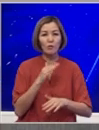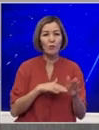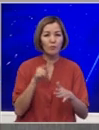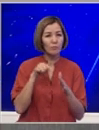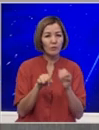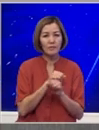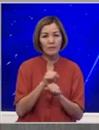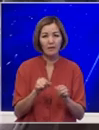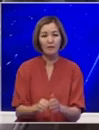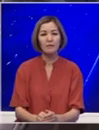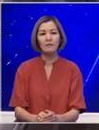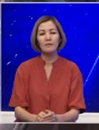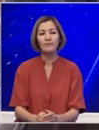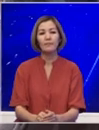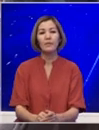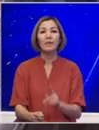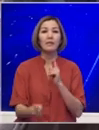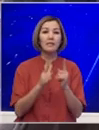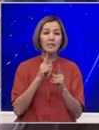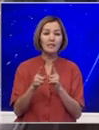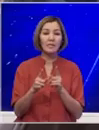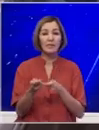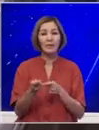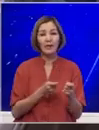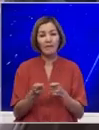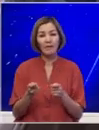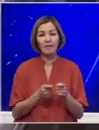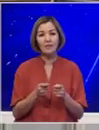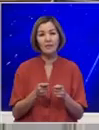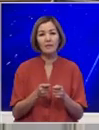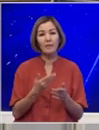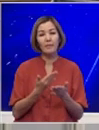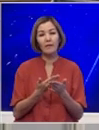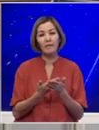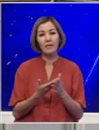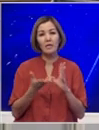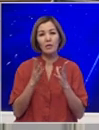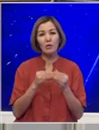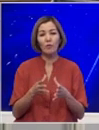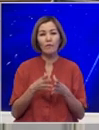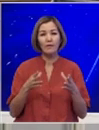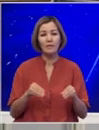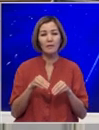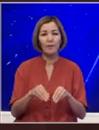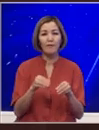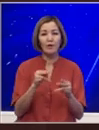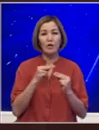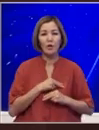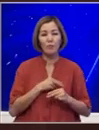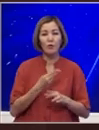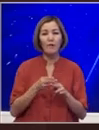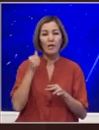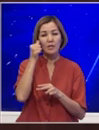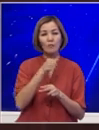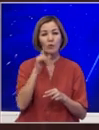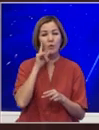них. На заседании правительства были рассмотрены предварительные итоги весенне-полевых работ. В этом году